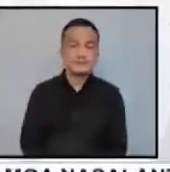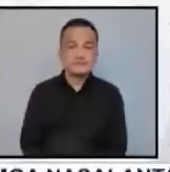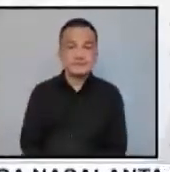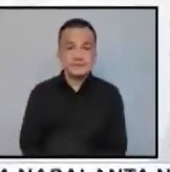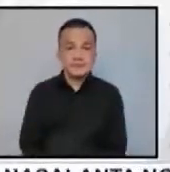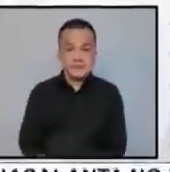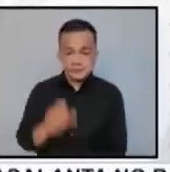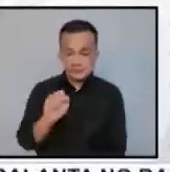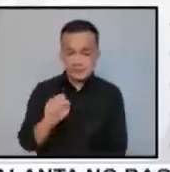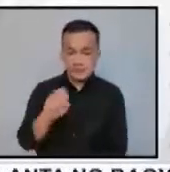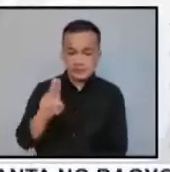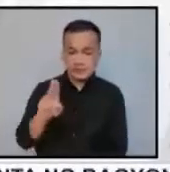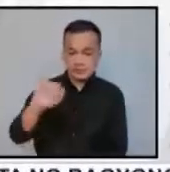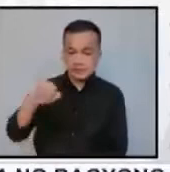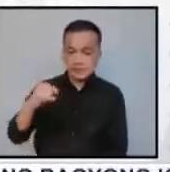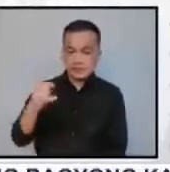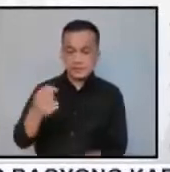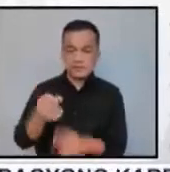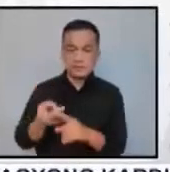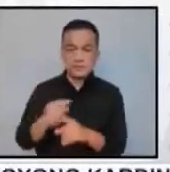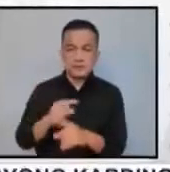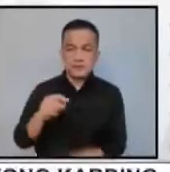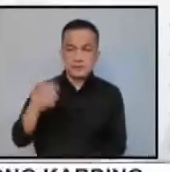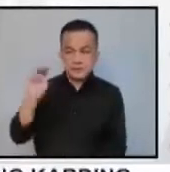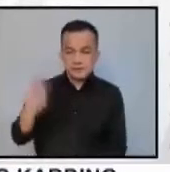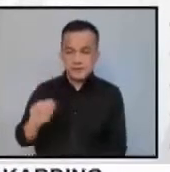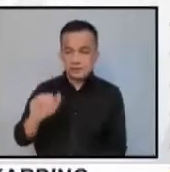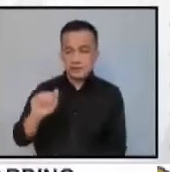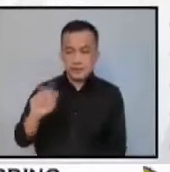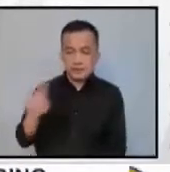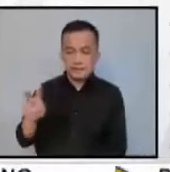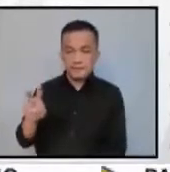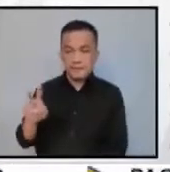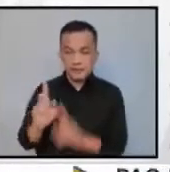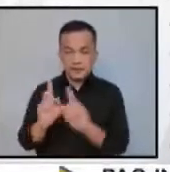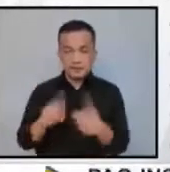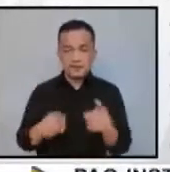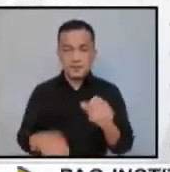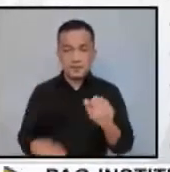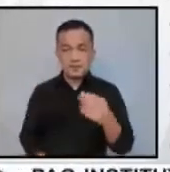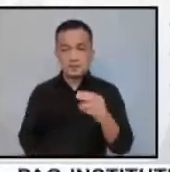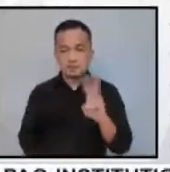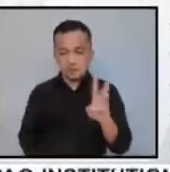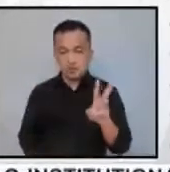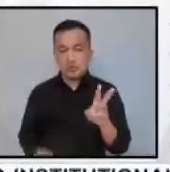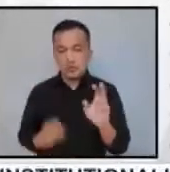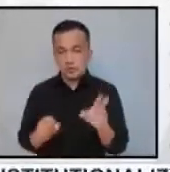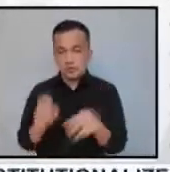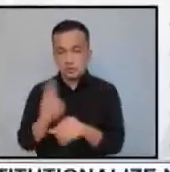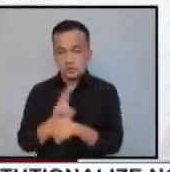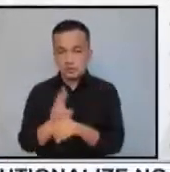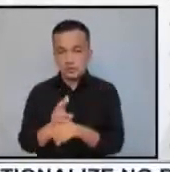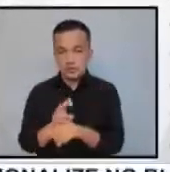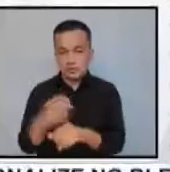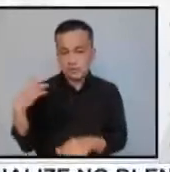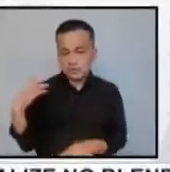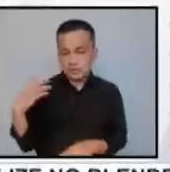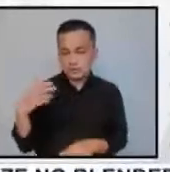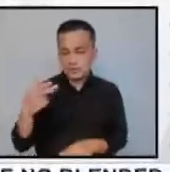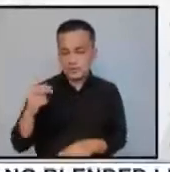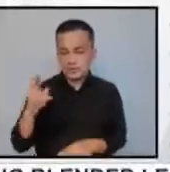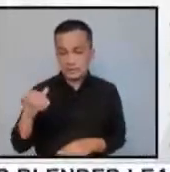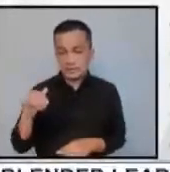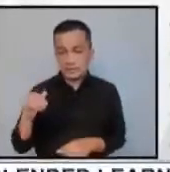na magmumula sa Meralco Avenue papuntang Shaw Boulevard pwedeng gamitin ang Captain Henry Javier Street